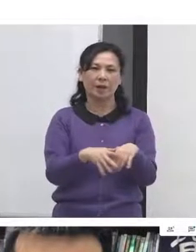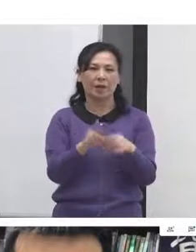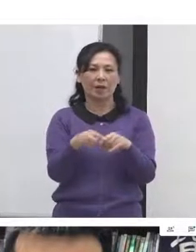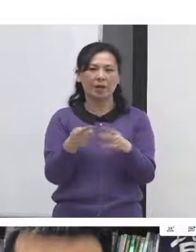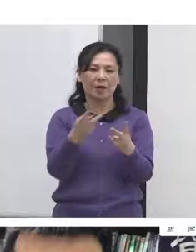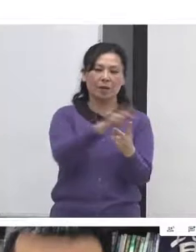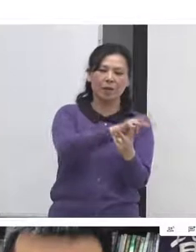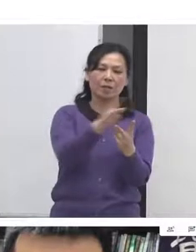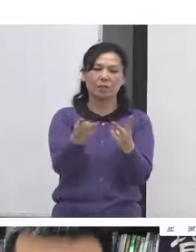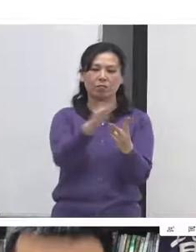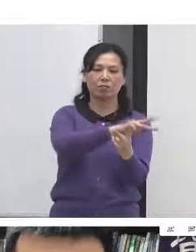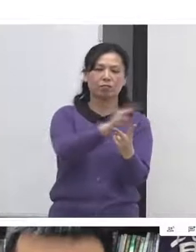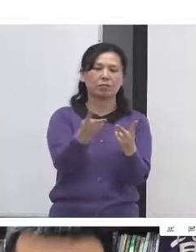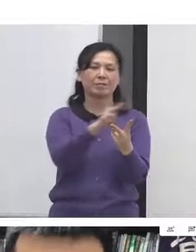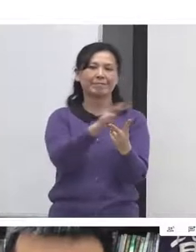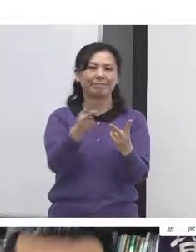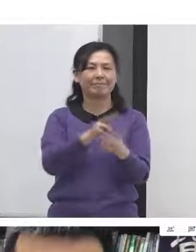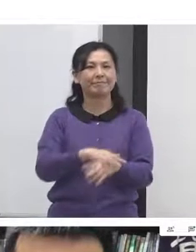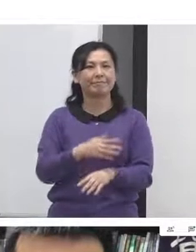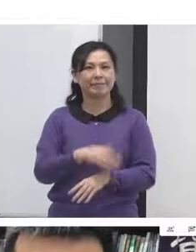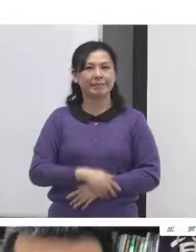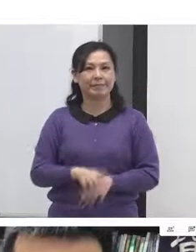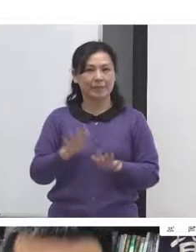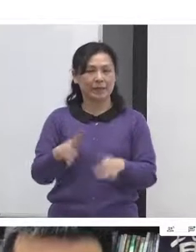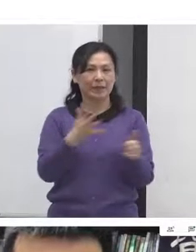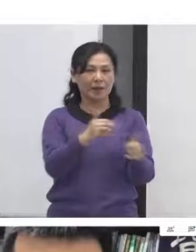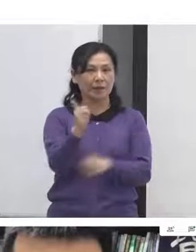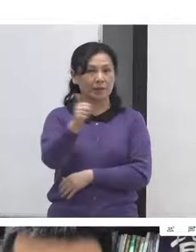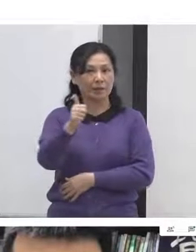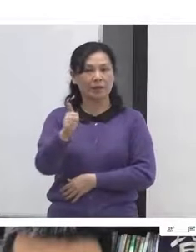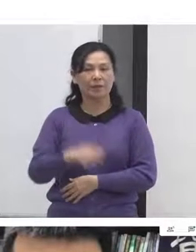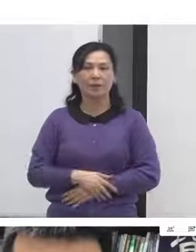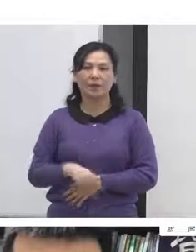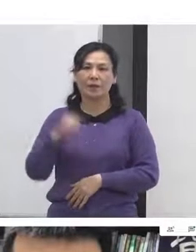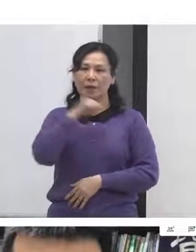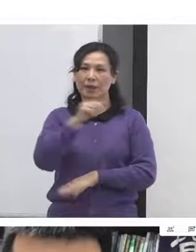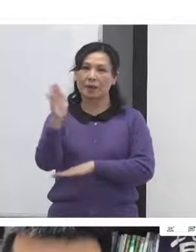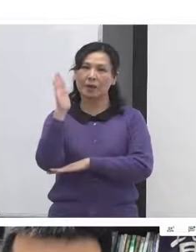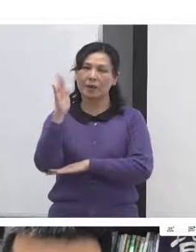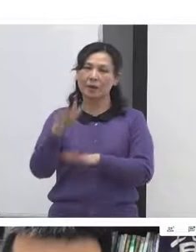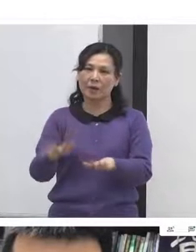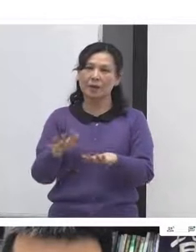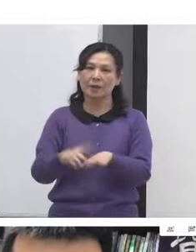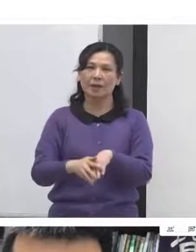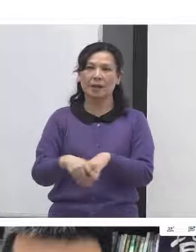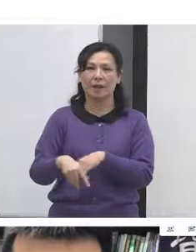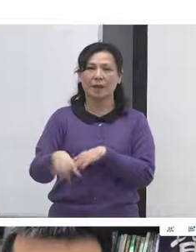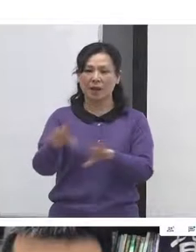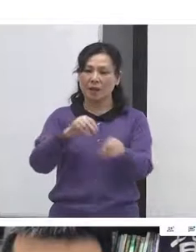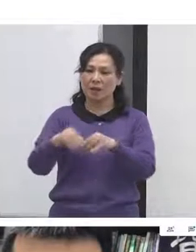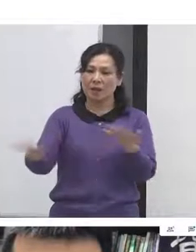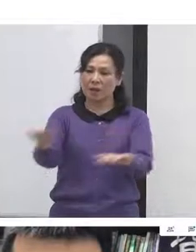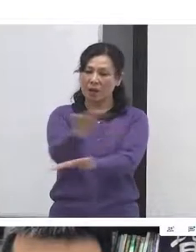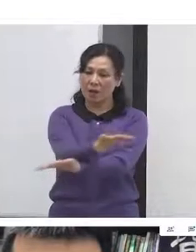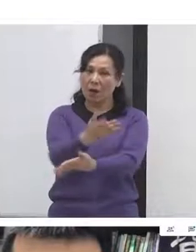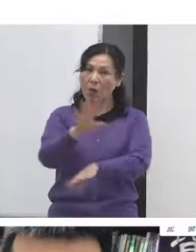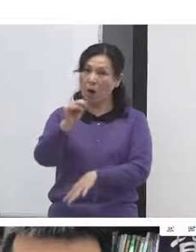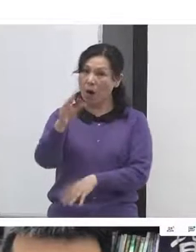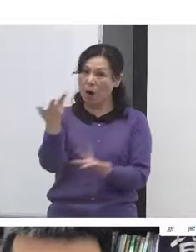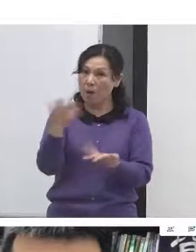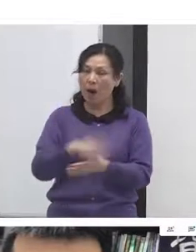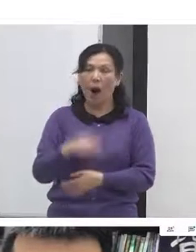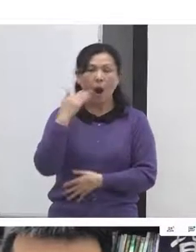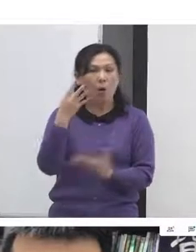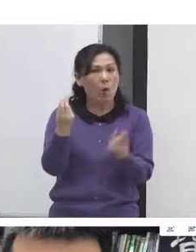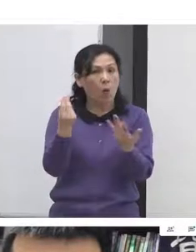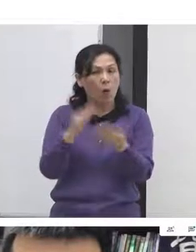Ariel， 然后另一题问东坡。那现在问东坡就是说，台湾政府现在是否有资讯交换的机制，如果没有，是否有一些可以